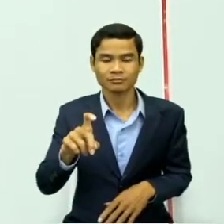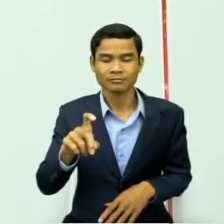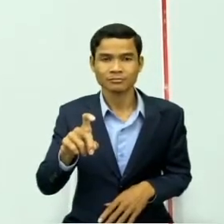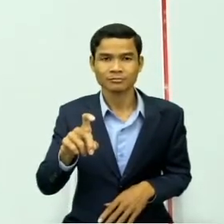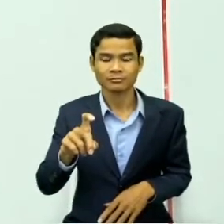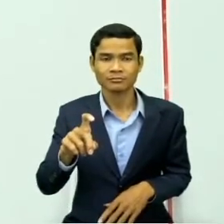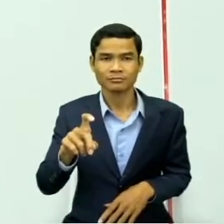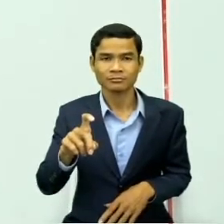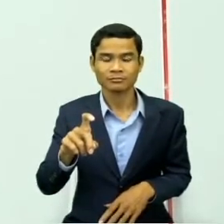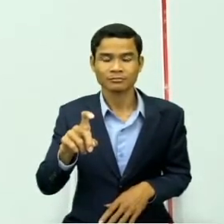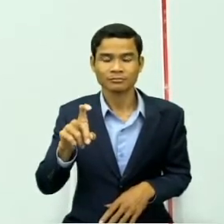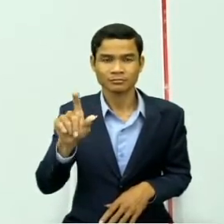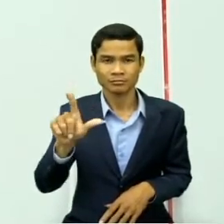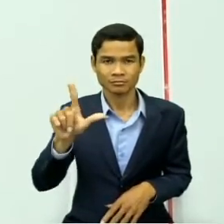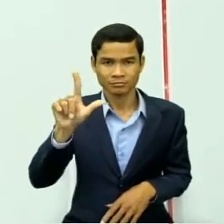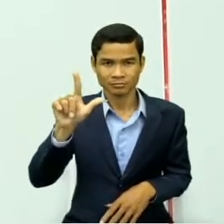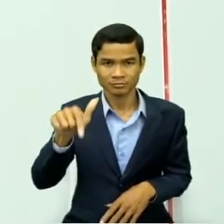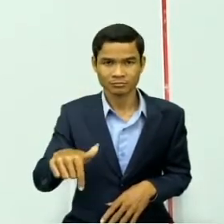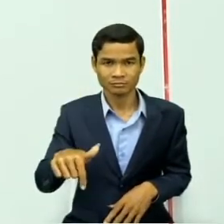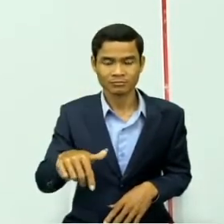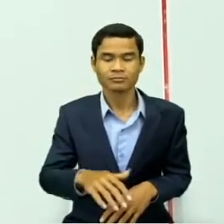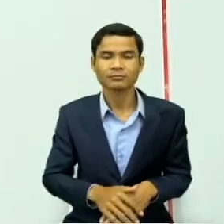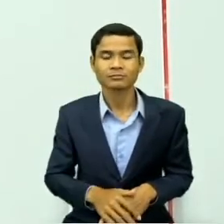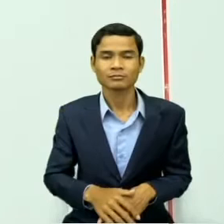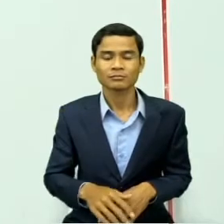phở chừng chờ chờ